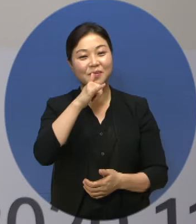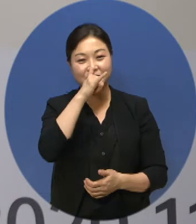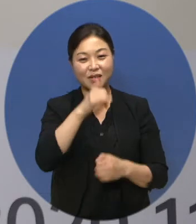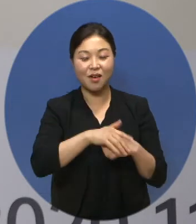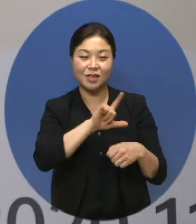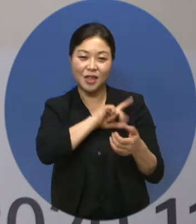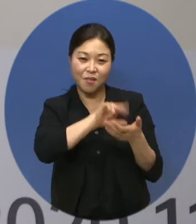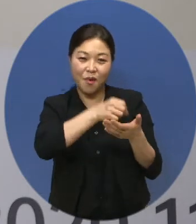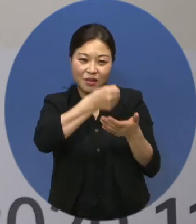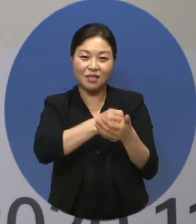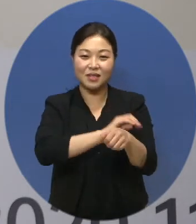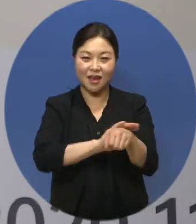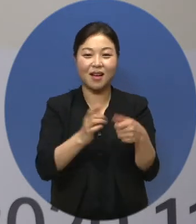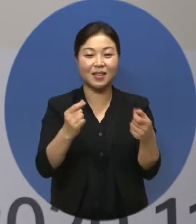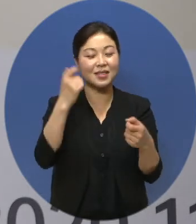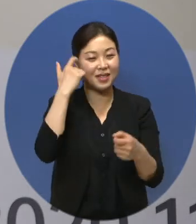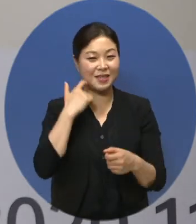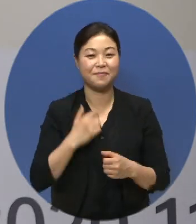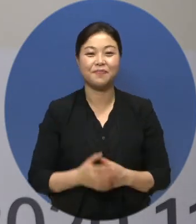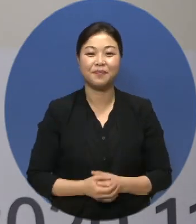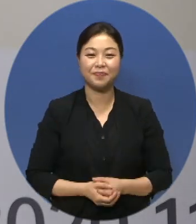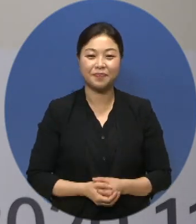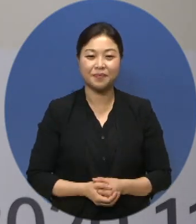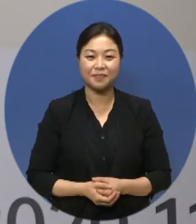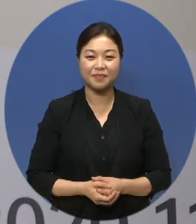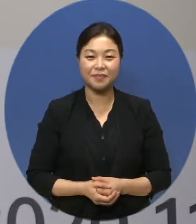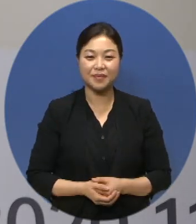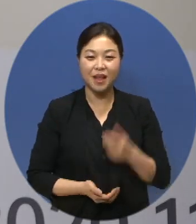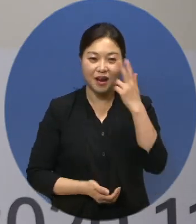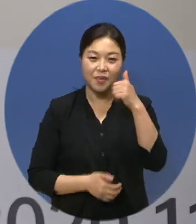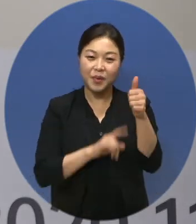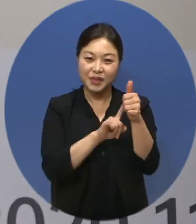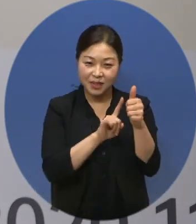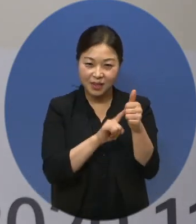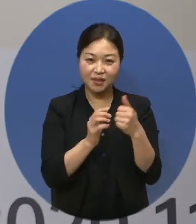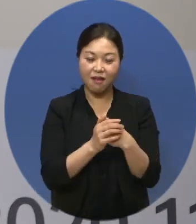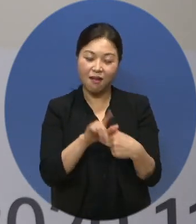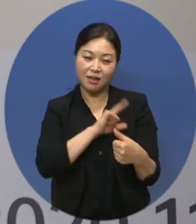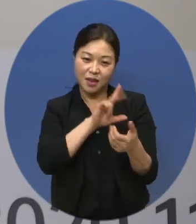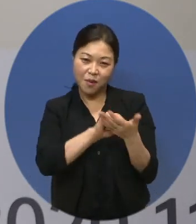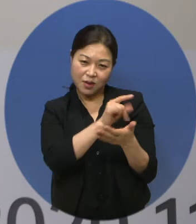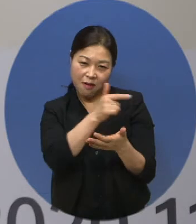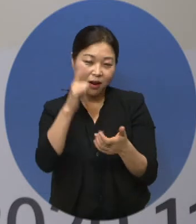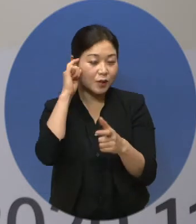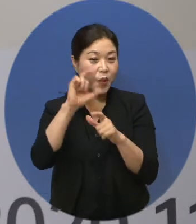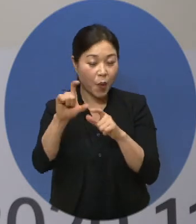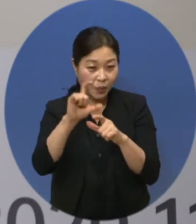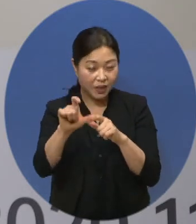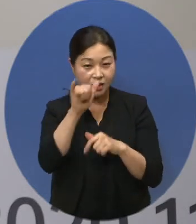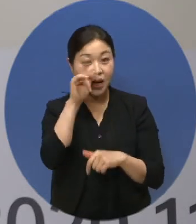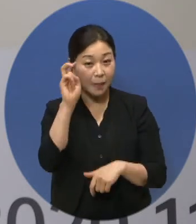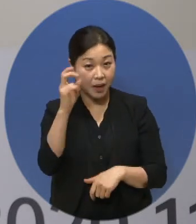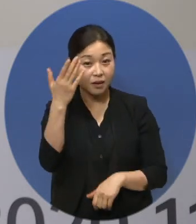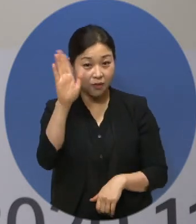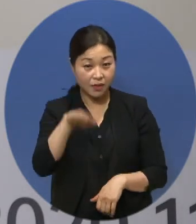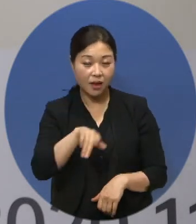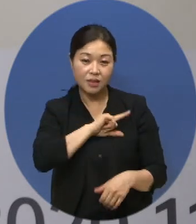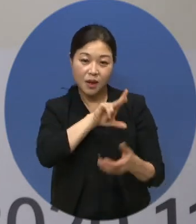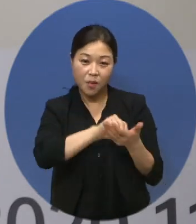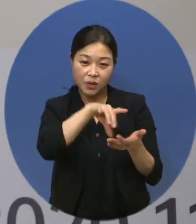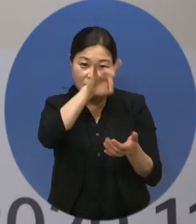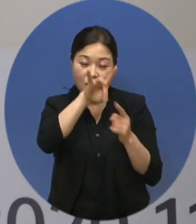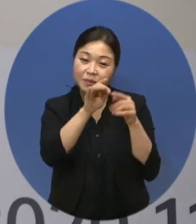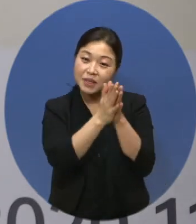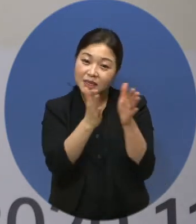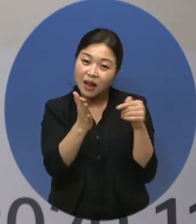선정이 아니었나라는 생각이 전 들어가지고, 감독님께서 이제 여러 고민들을 하셨을 텐데 저도 이 영화의 제목의 어떤 탄생이 조금